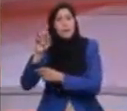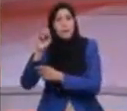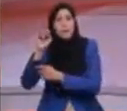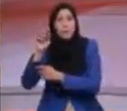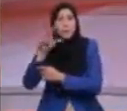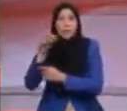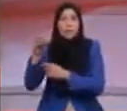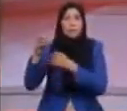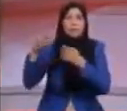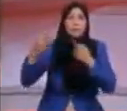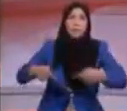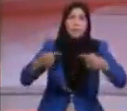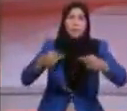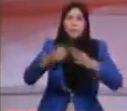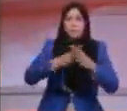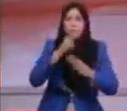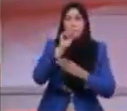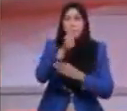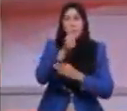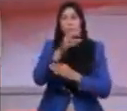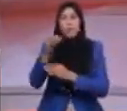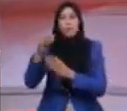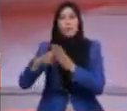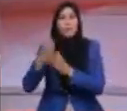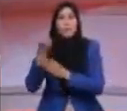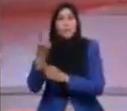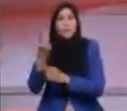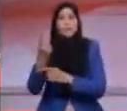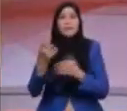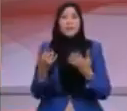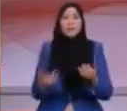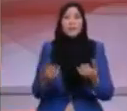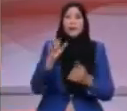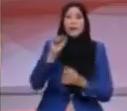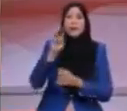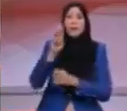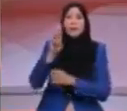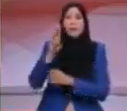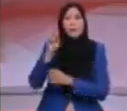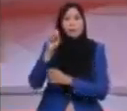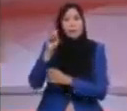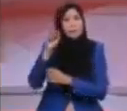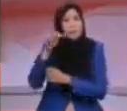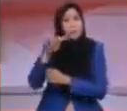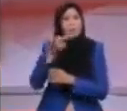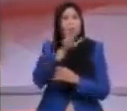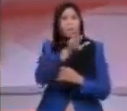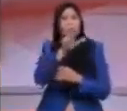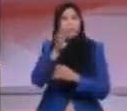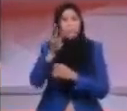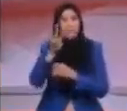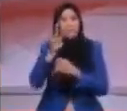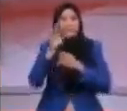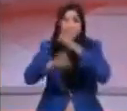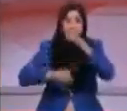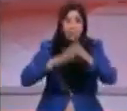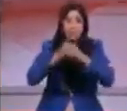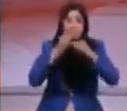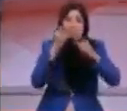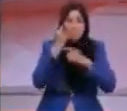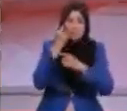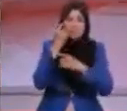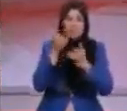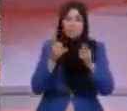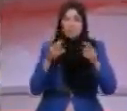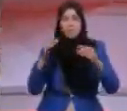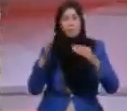Taipei masing-masing berlangsung pada bulan Oktober dan November ini abusamah kini berada di kedudukan ke-44 dunia dan hanya perlu melepasi kedudukan